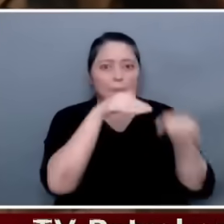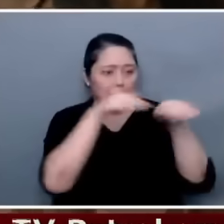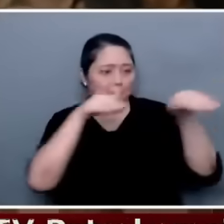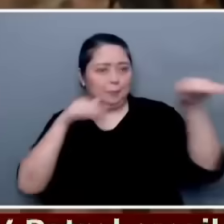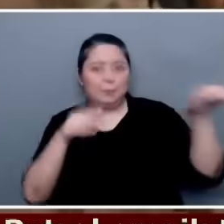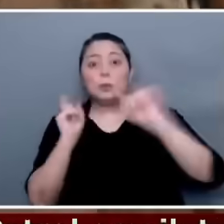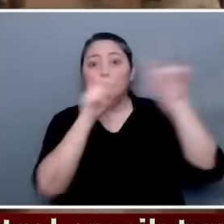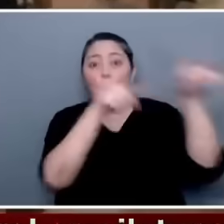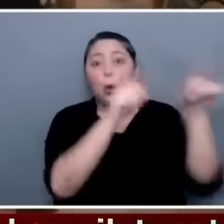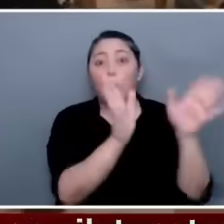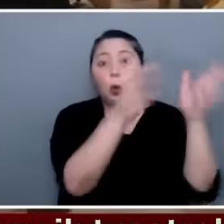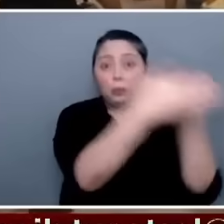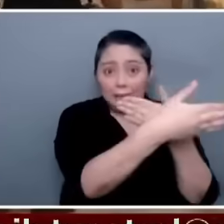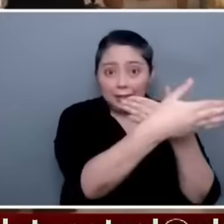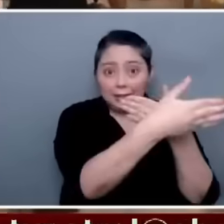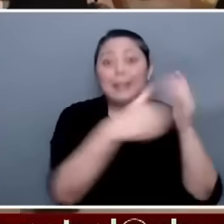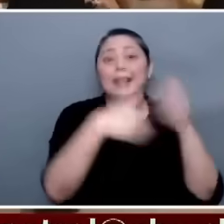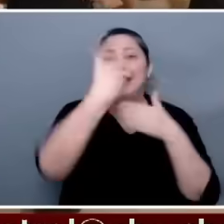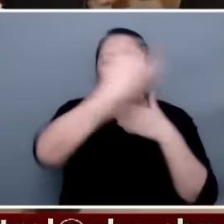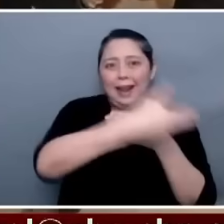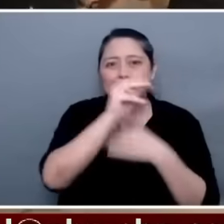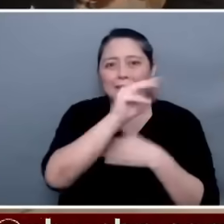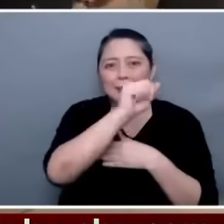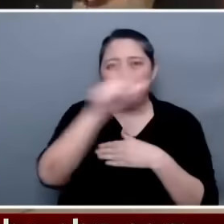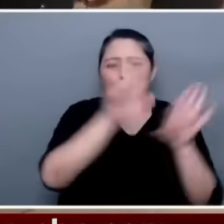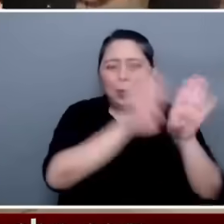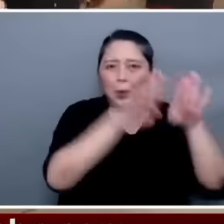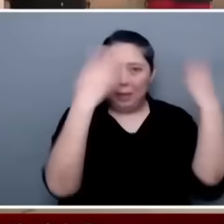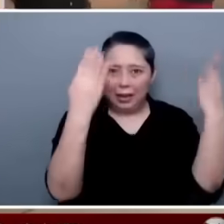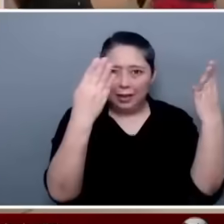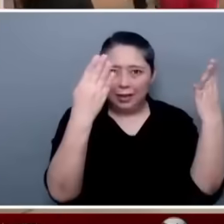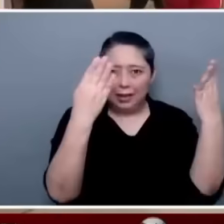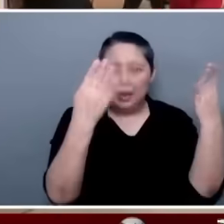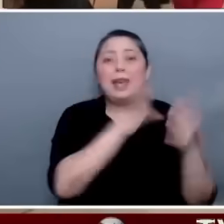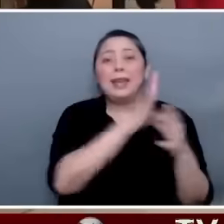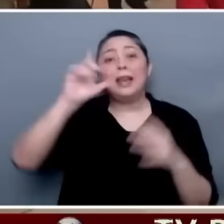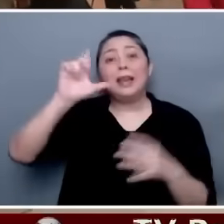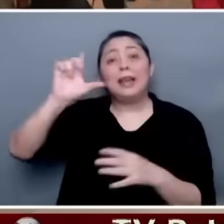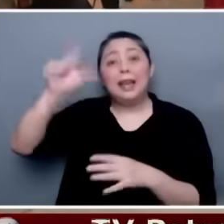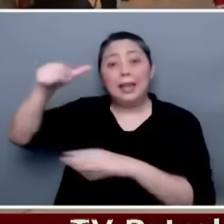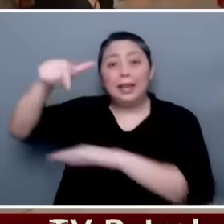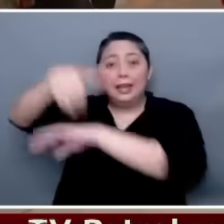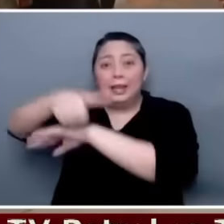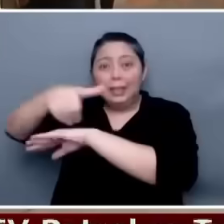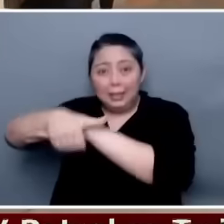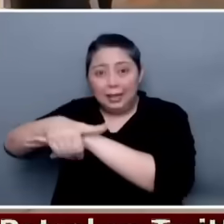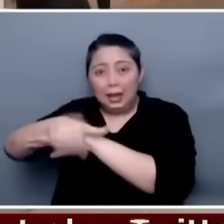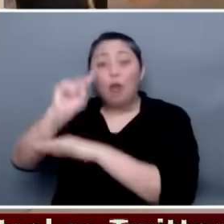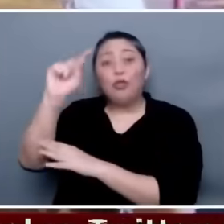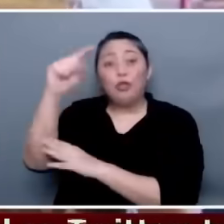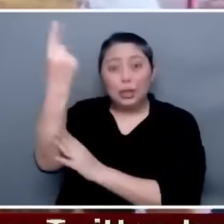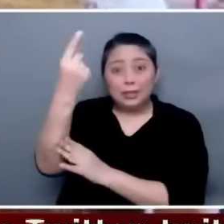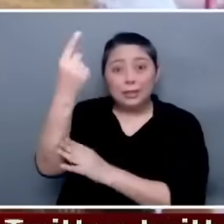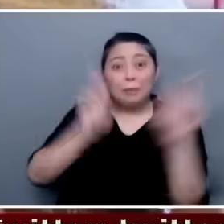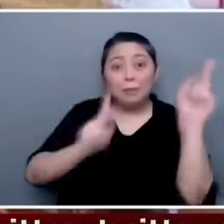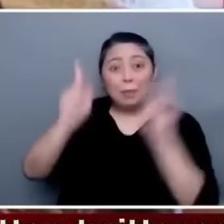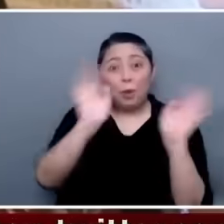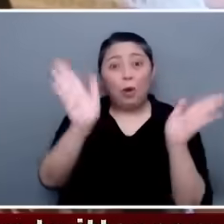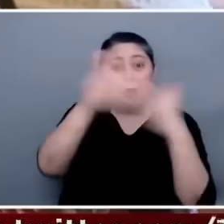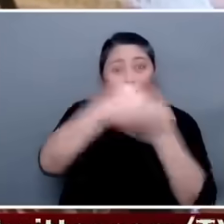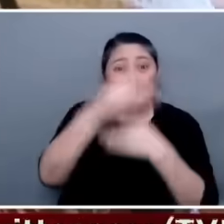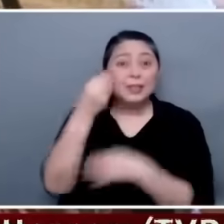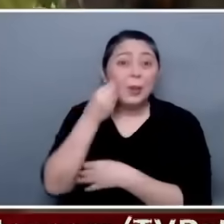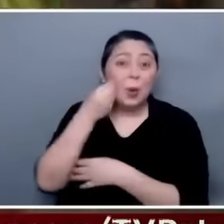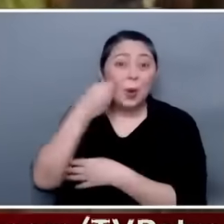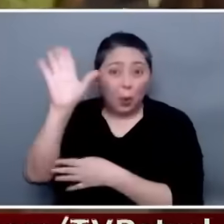yung pagsasarado ng mall doon naman sa pauwi na galing trabaho. So yun yung pinag-uusapan ngayon. Ang kailangan lang talaga i-adjust Karen